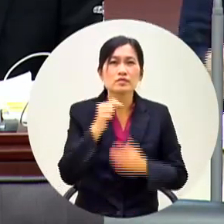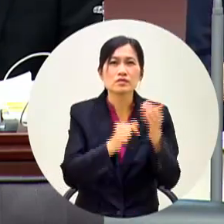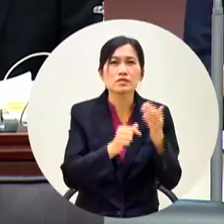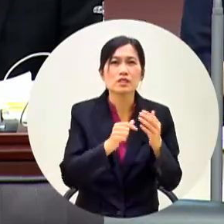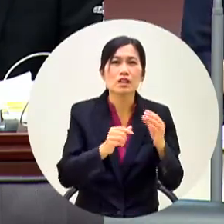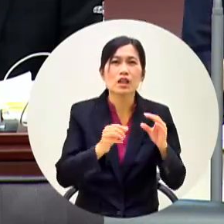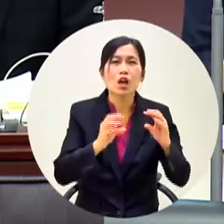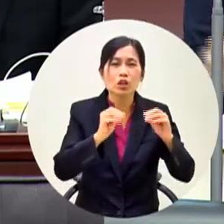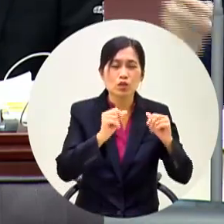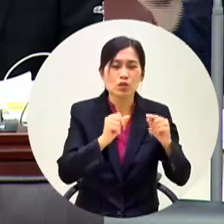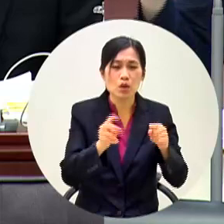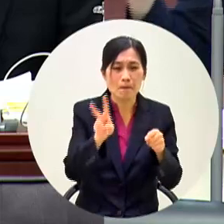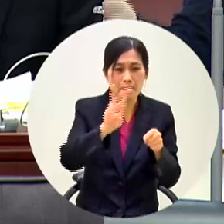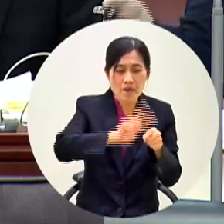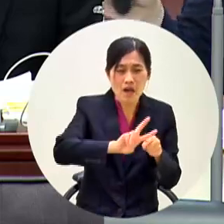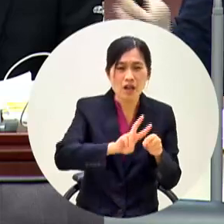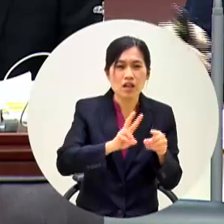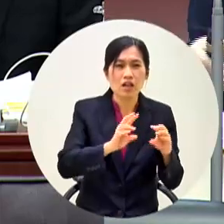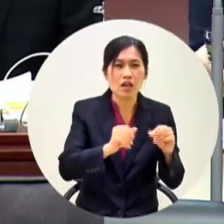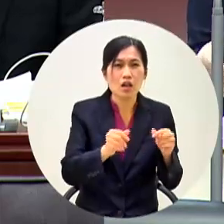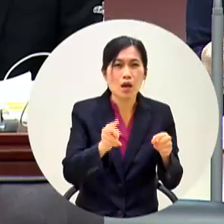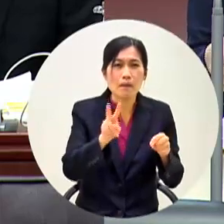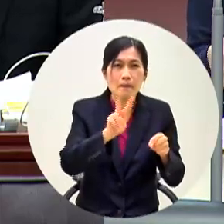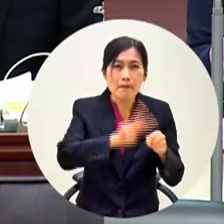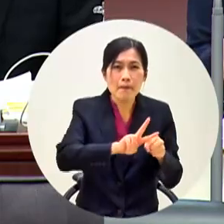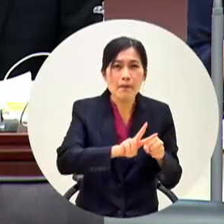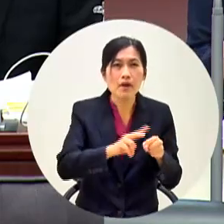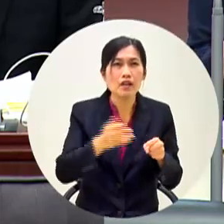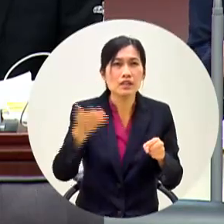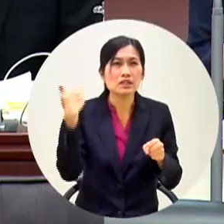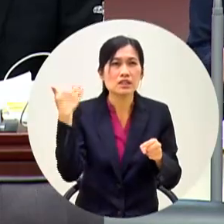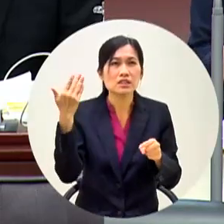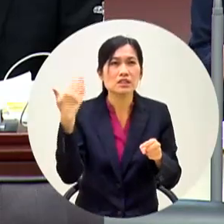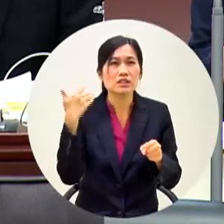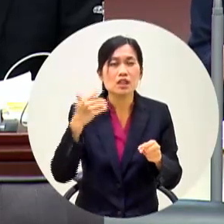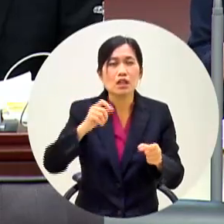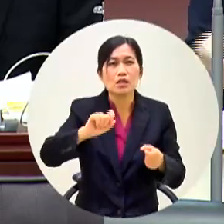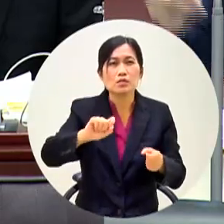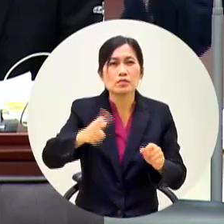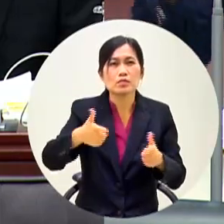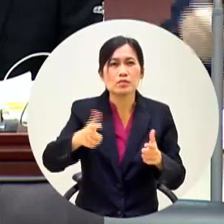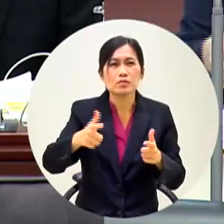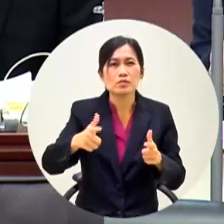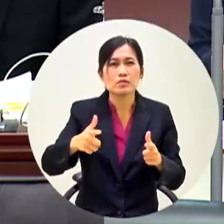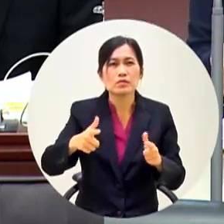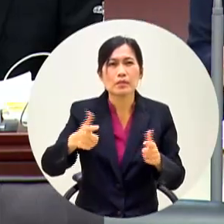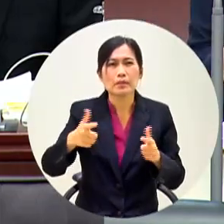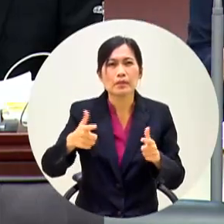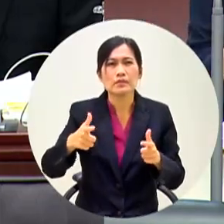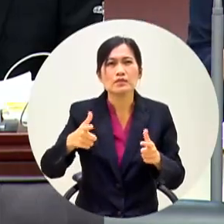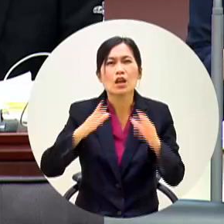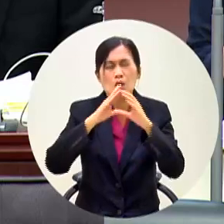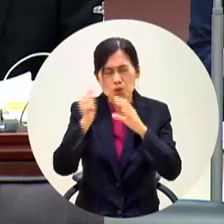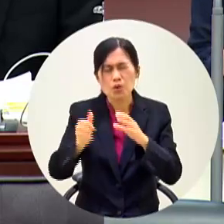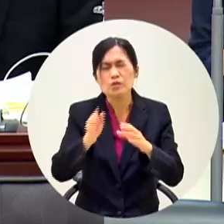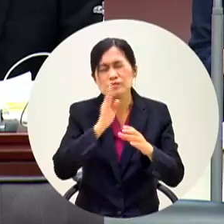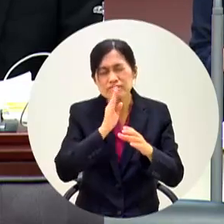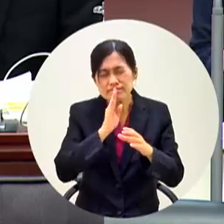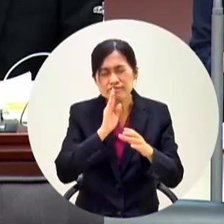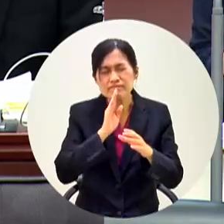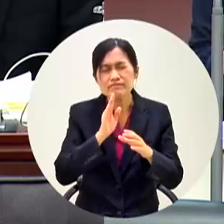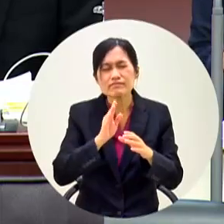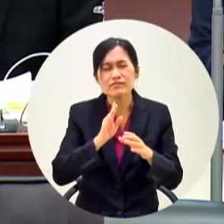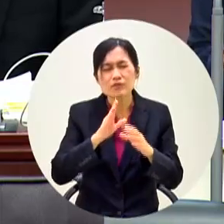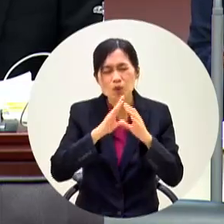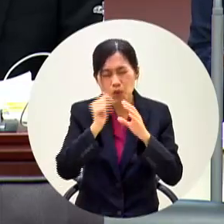的2倍，他所赔偿给庙宇。 当时并不是用这样来做计算基准的，当时不 是你回去再翻一下。 我跟议